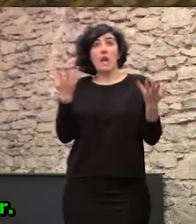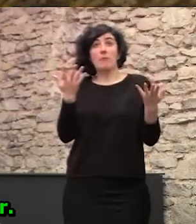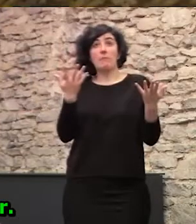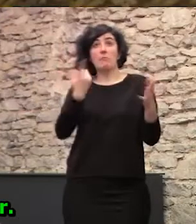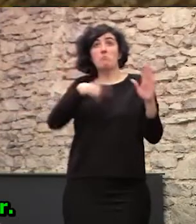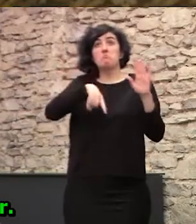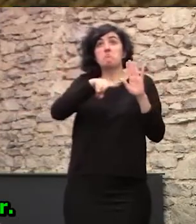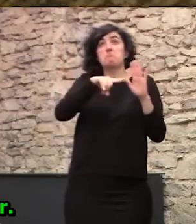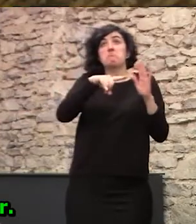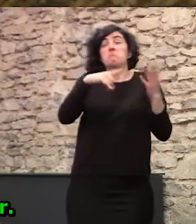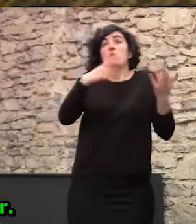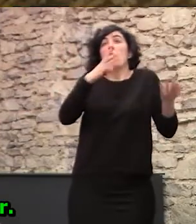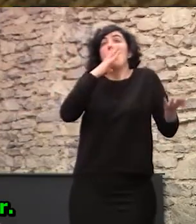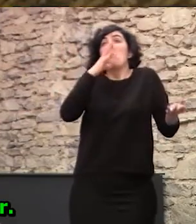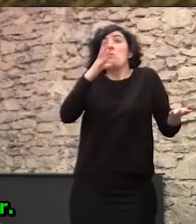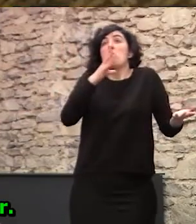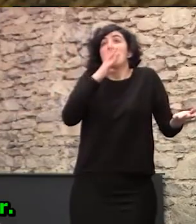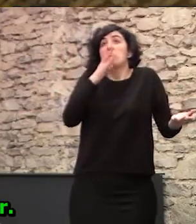hortan